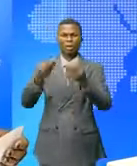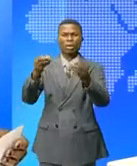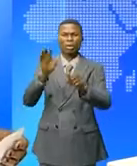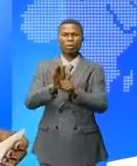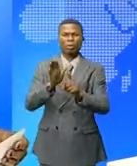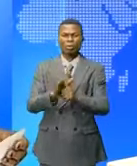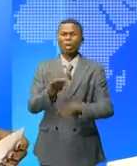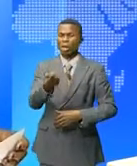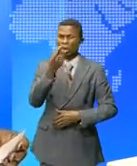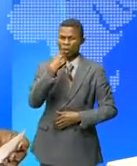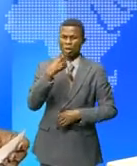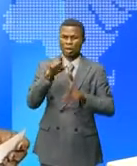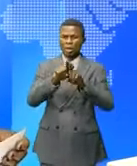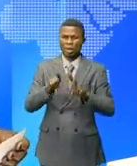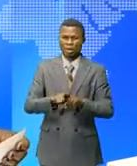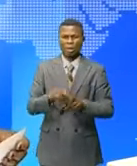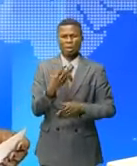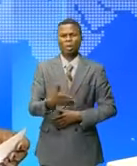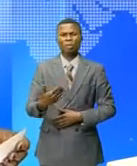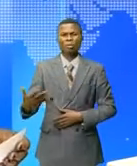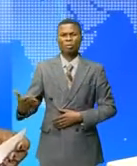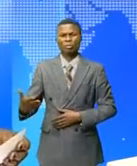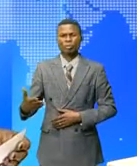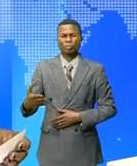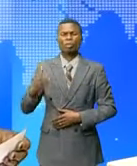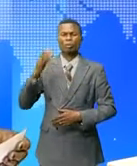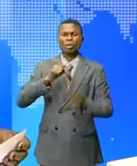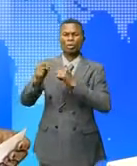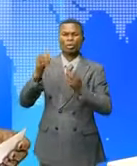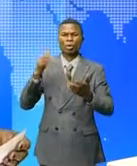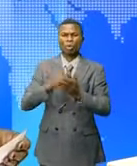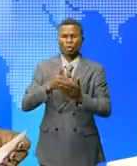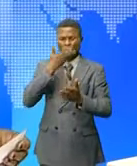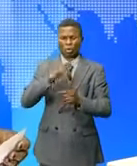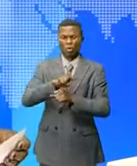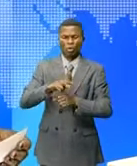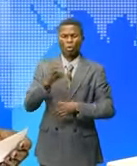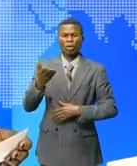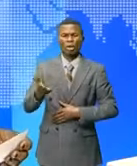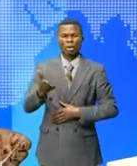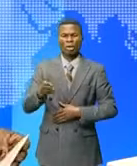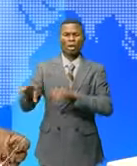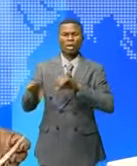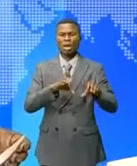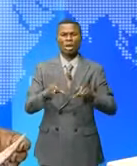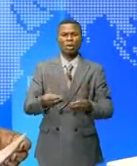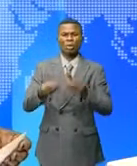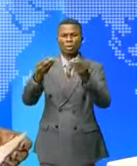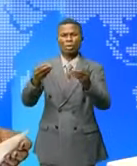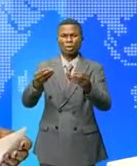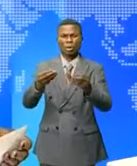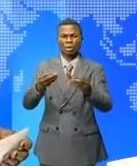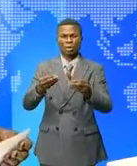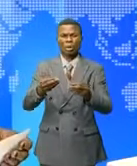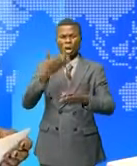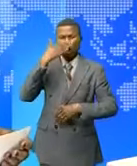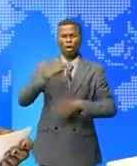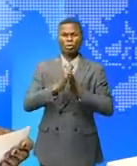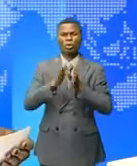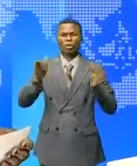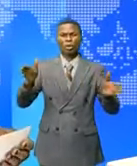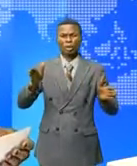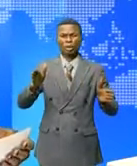de médicaments et de matériel de lutte contre la COVID-19. La cérémonie s'est déroulée à l'hôpital